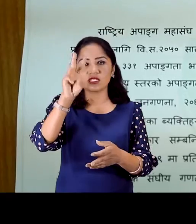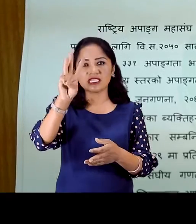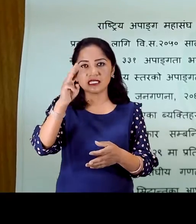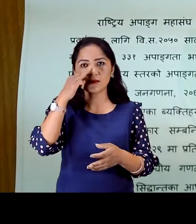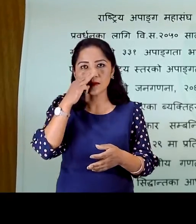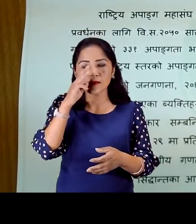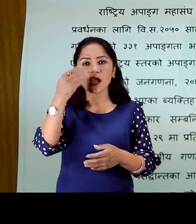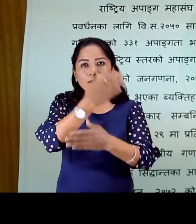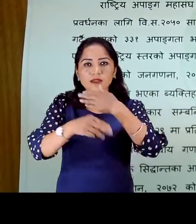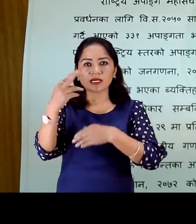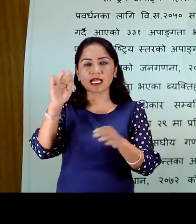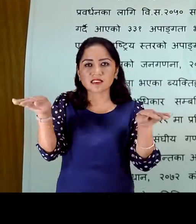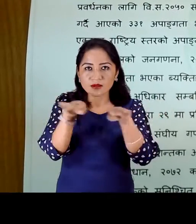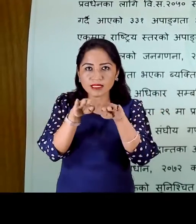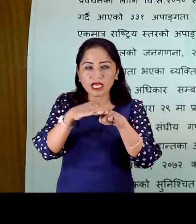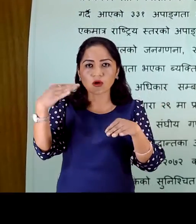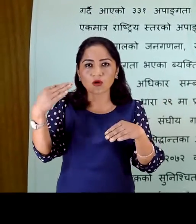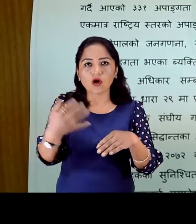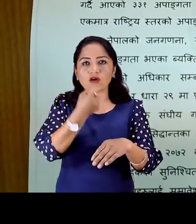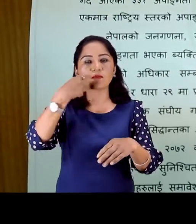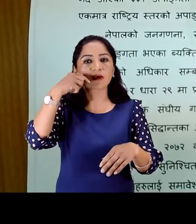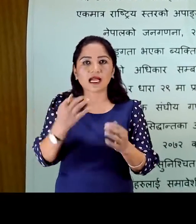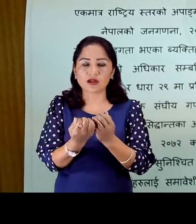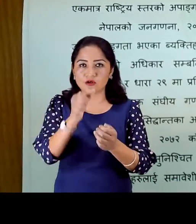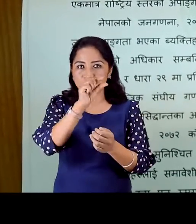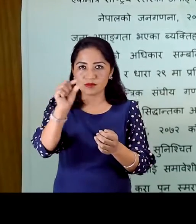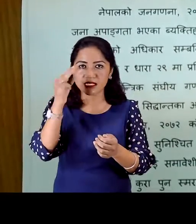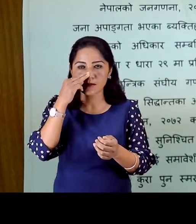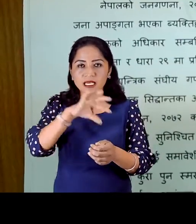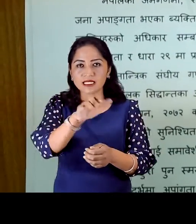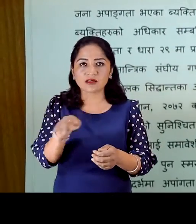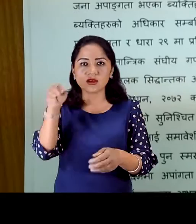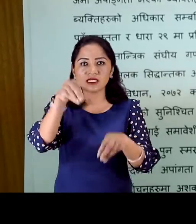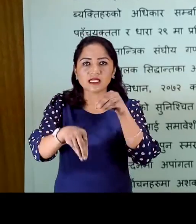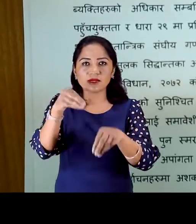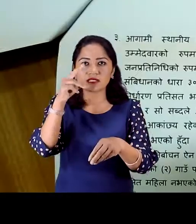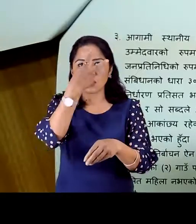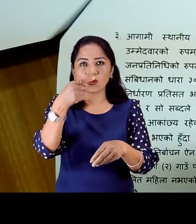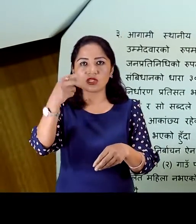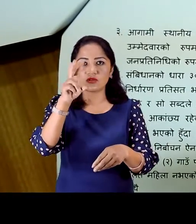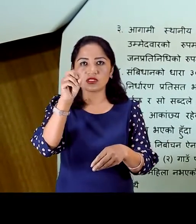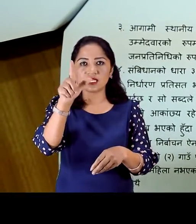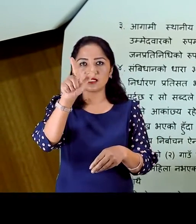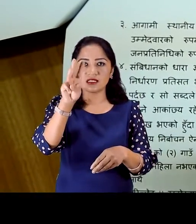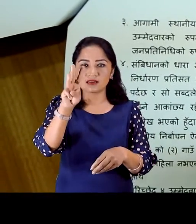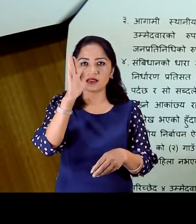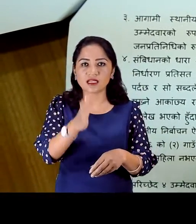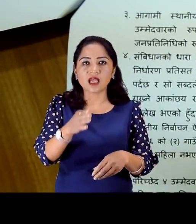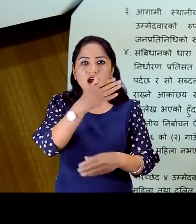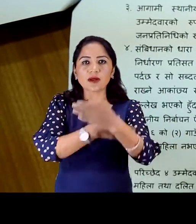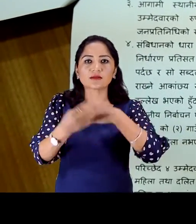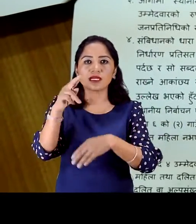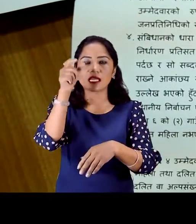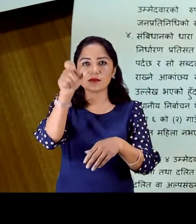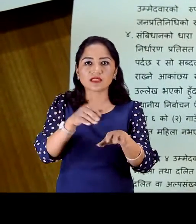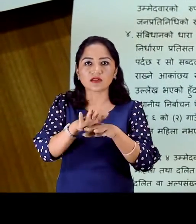मा अपांग ताभैका व्यक्ति हुर को समानता को हक को सुनिस्चित गरेको संदर्वमा इस्तानी अतह निर्वाचन एन दुहिजार तीर्वले अपांग